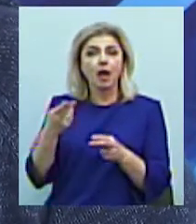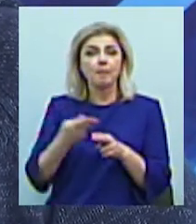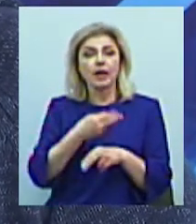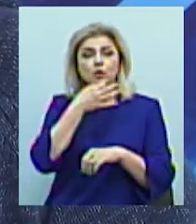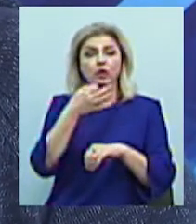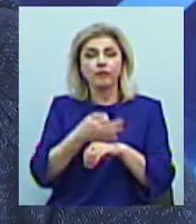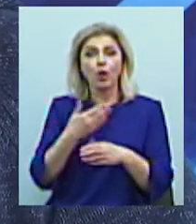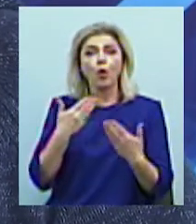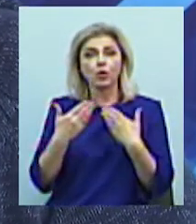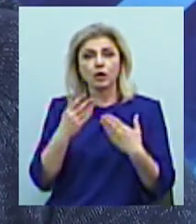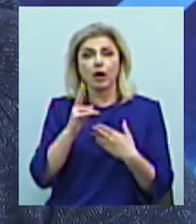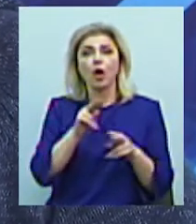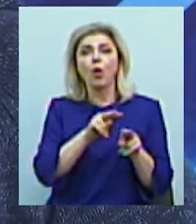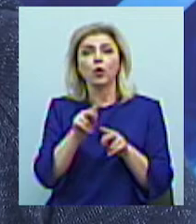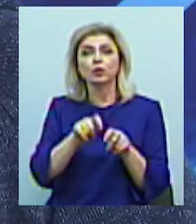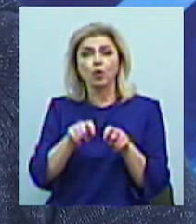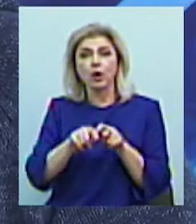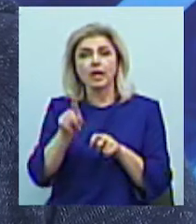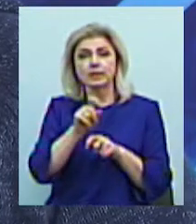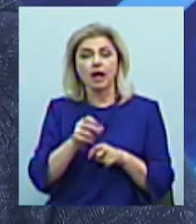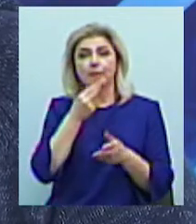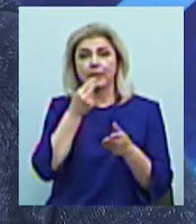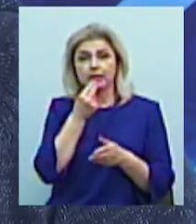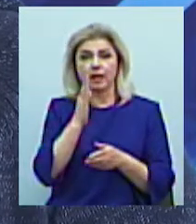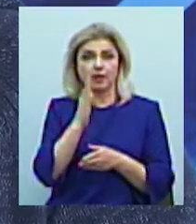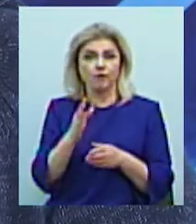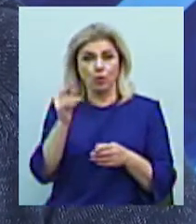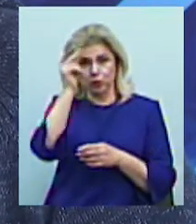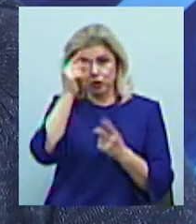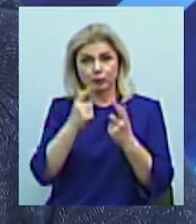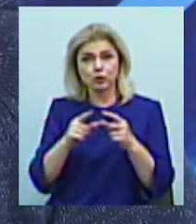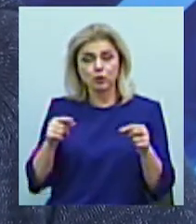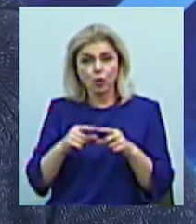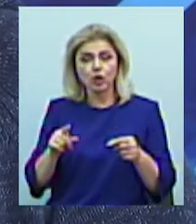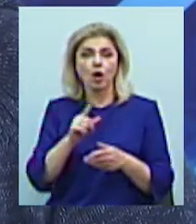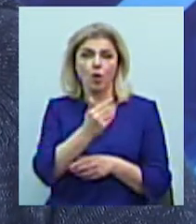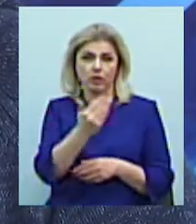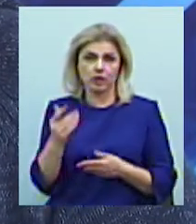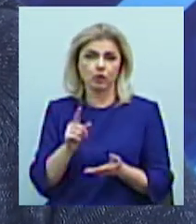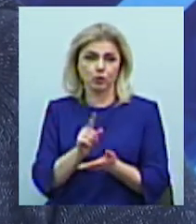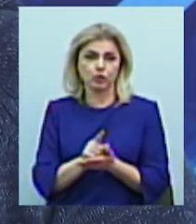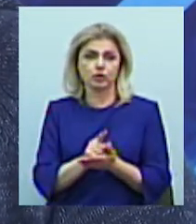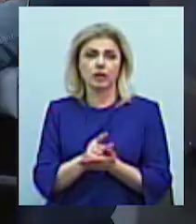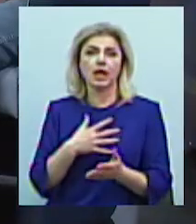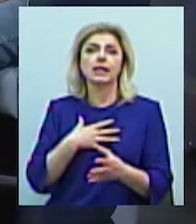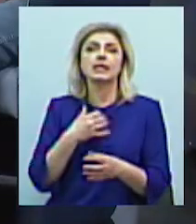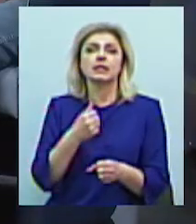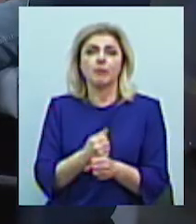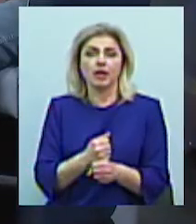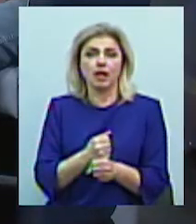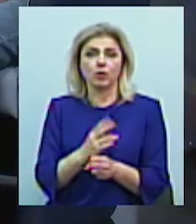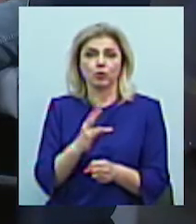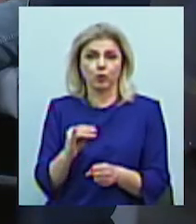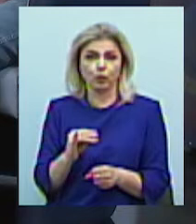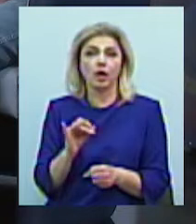безответственному отношению к контролю за организацией питания в учебных учреждениях, они должны понести дисциплинарную,